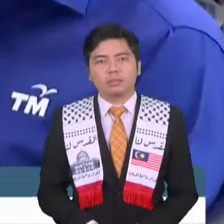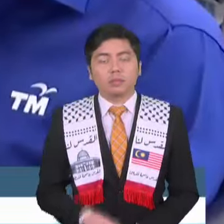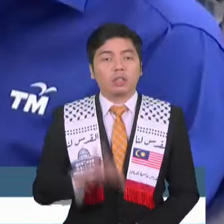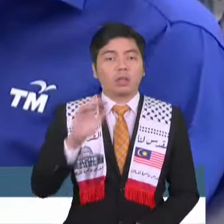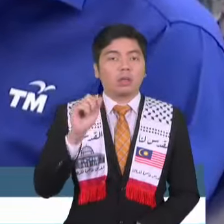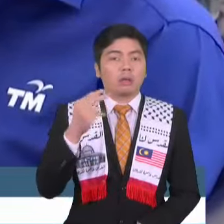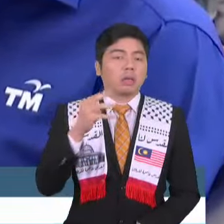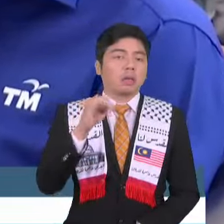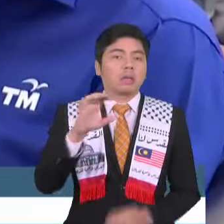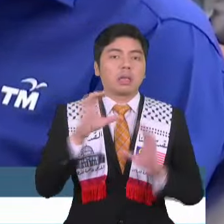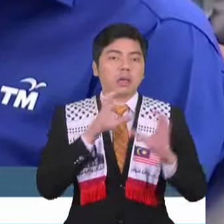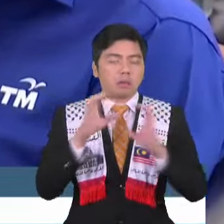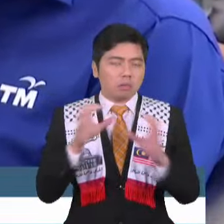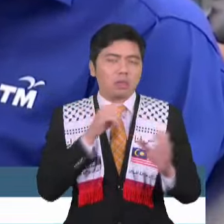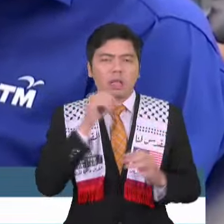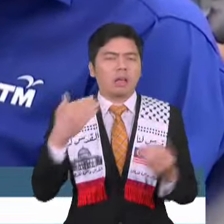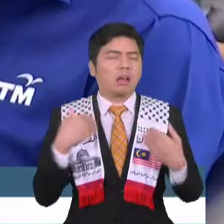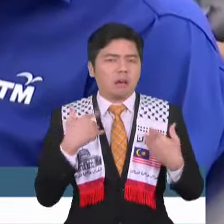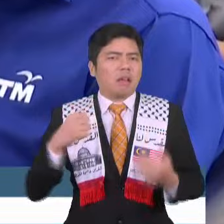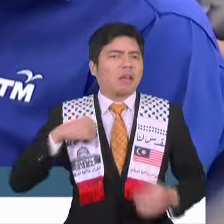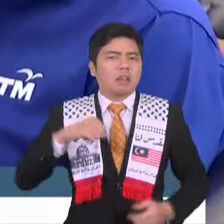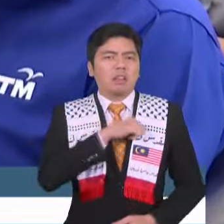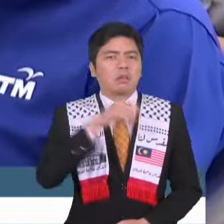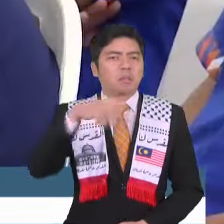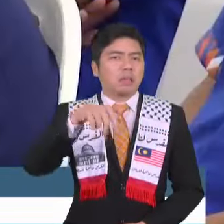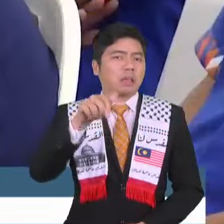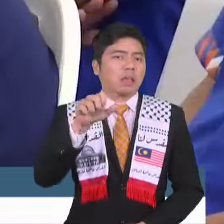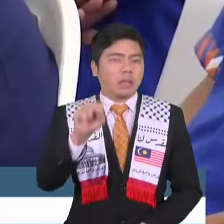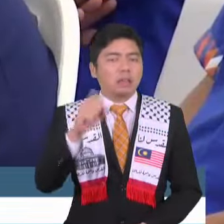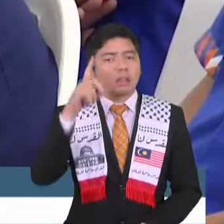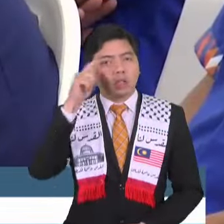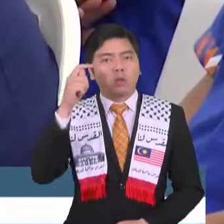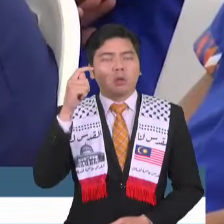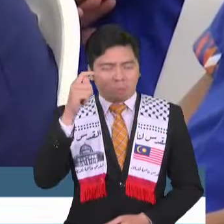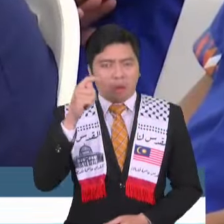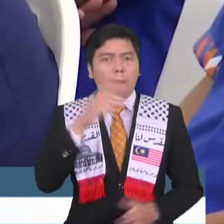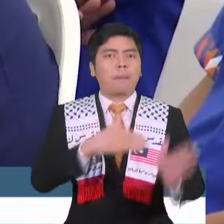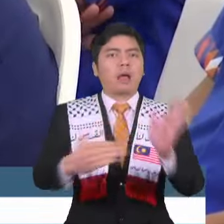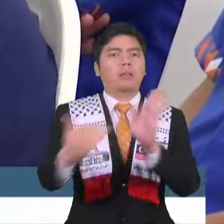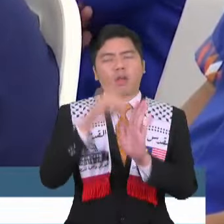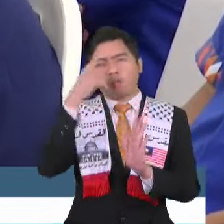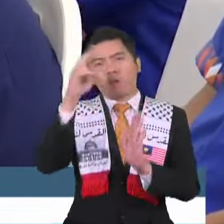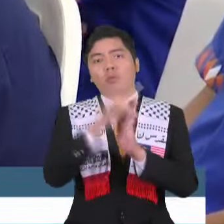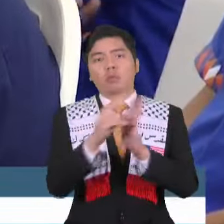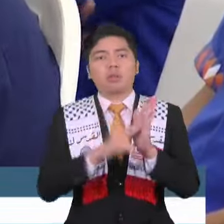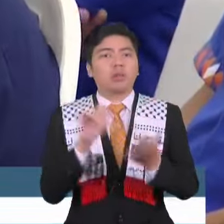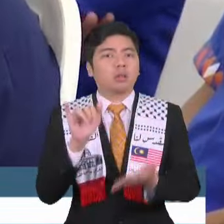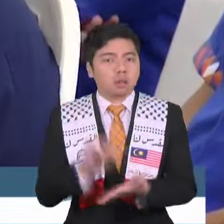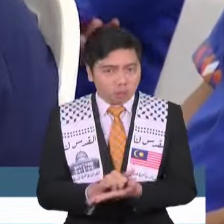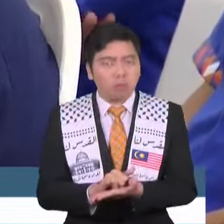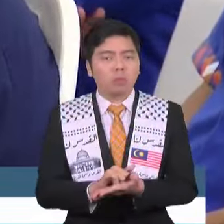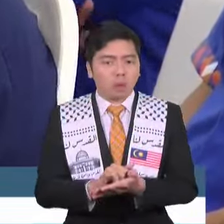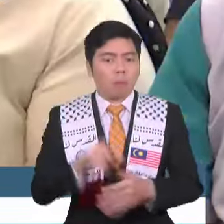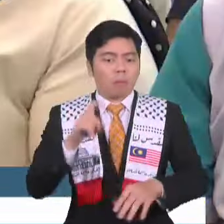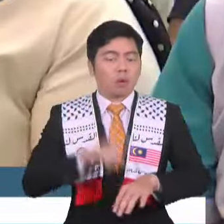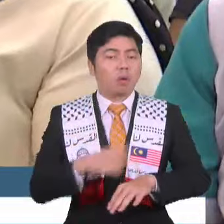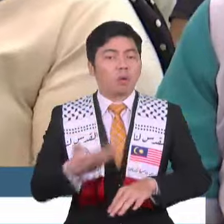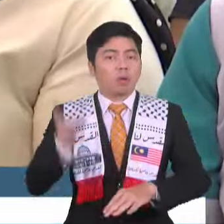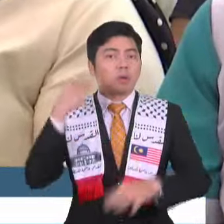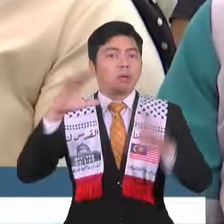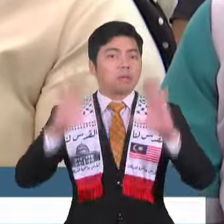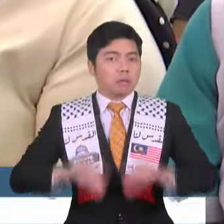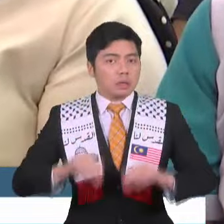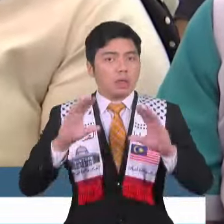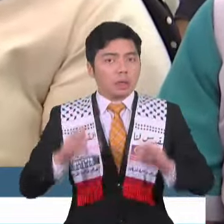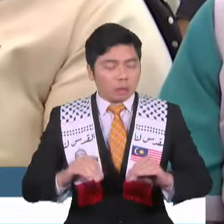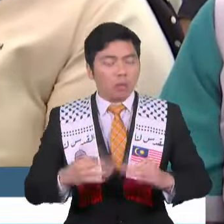Fahmi berkata ini kerana tidak ada seorang pun ahli Parlimen PAS dari Terengganu yang membantah rang undang-undang tersebut ketika dibentang, dibahas